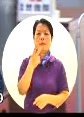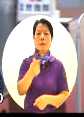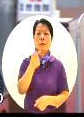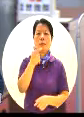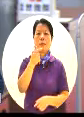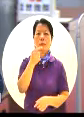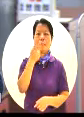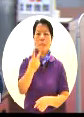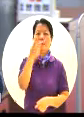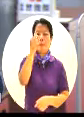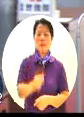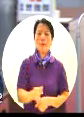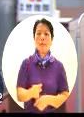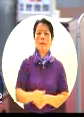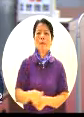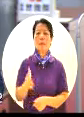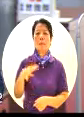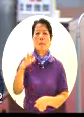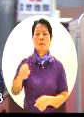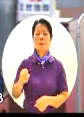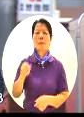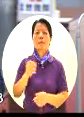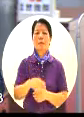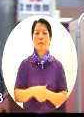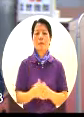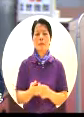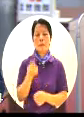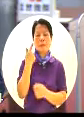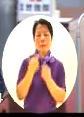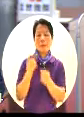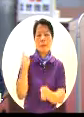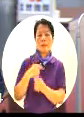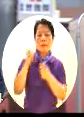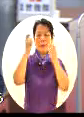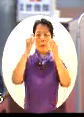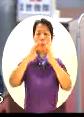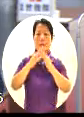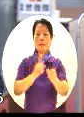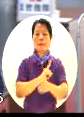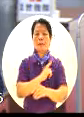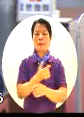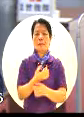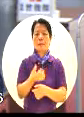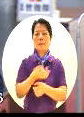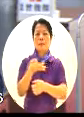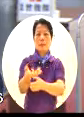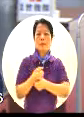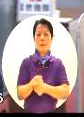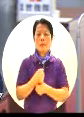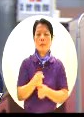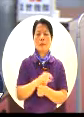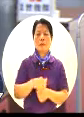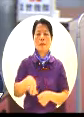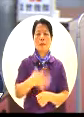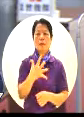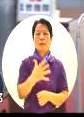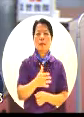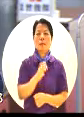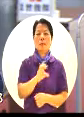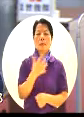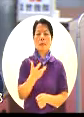672.5亿哈。那比较去年高雄市自筹财源的部分哈，是588亿